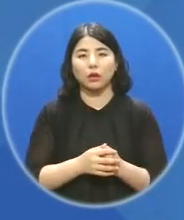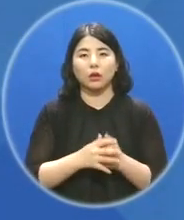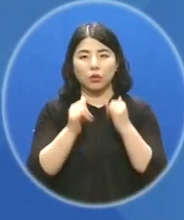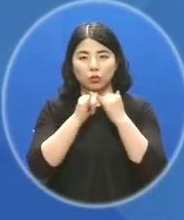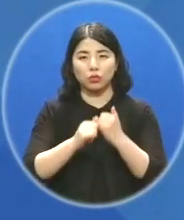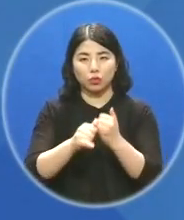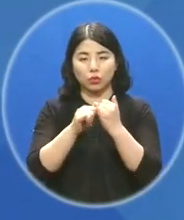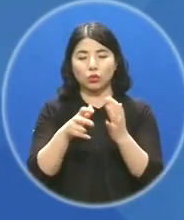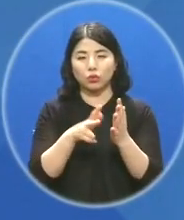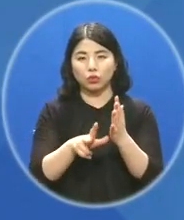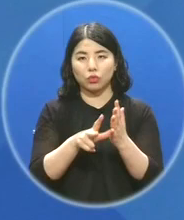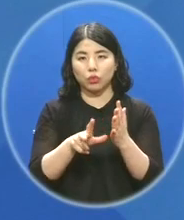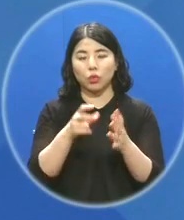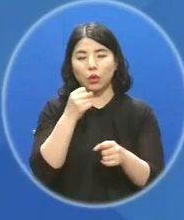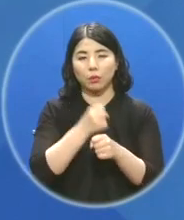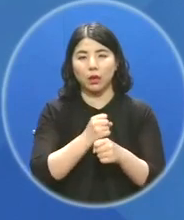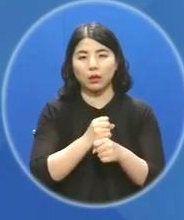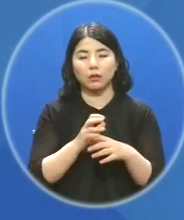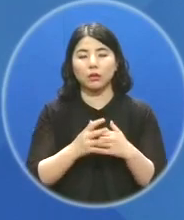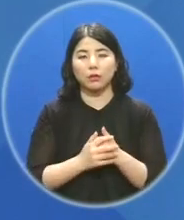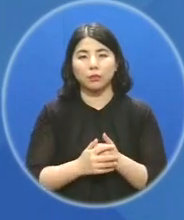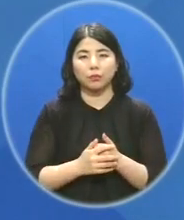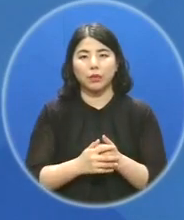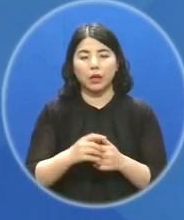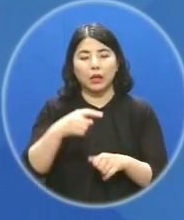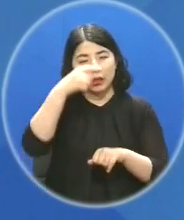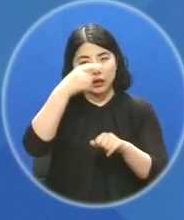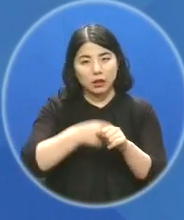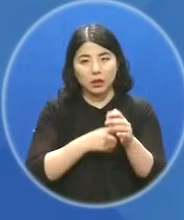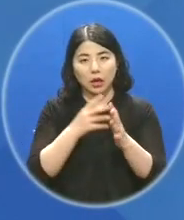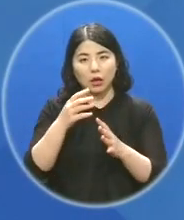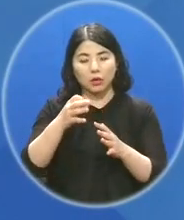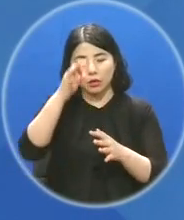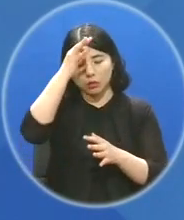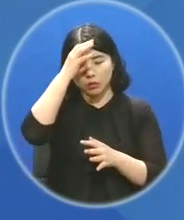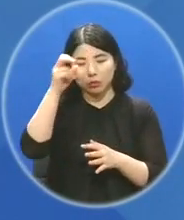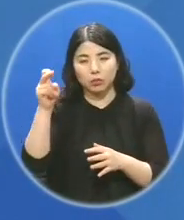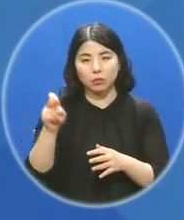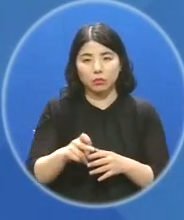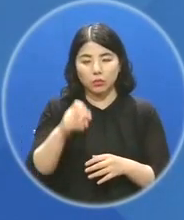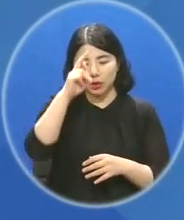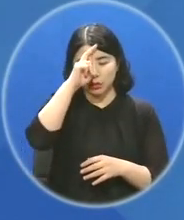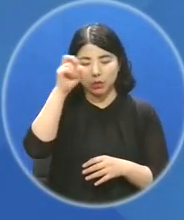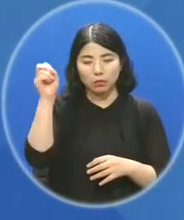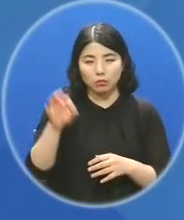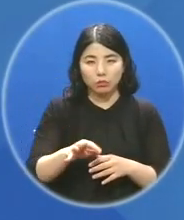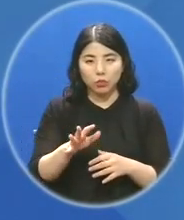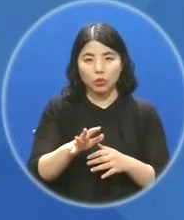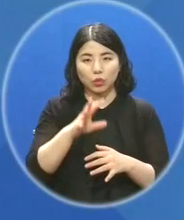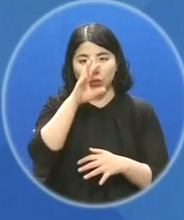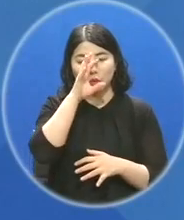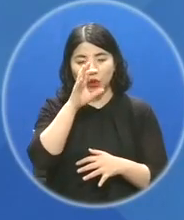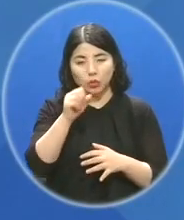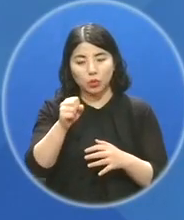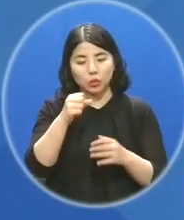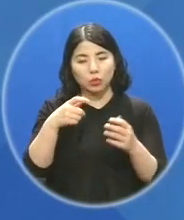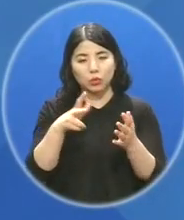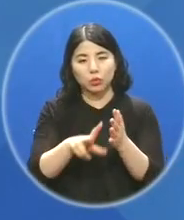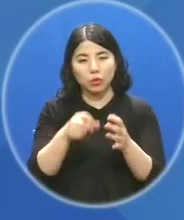우수 조례 같은 것들, 친환경 무상급식이라든지 이런 것 이후로 지금까지 좀 좋은 조례가 좀 잘 안 만들어지고 있어요.